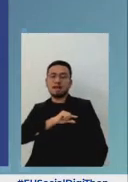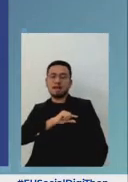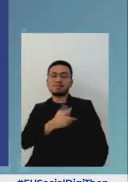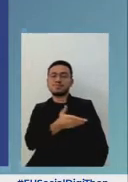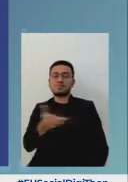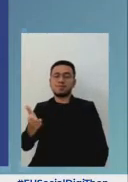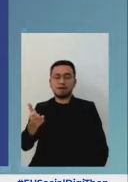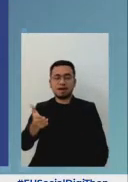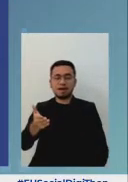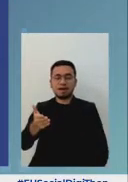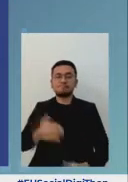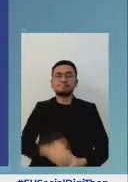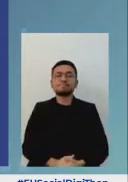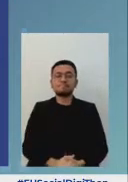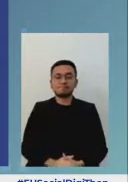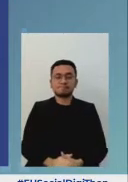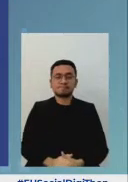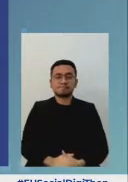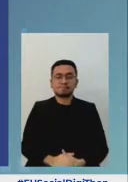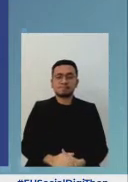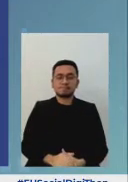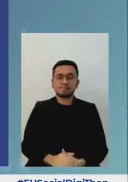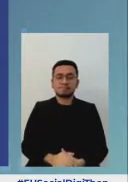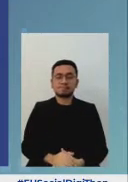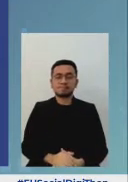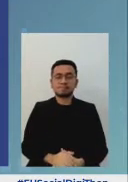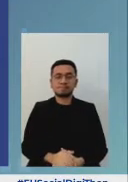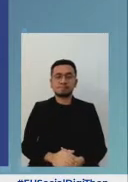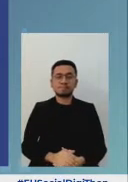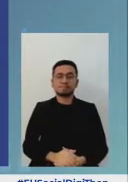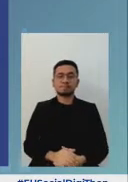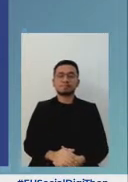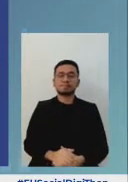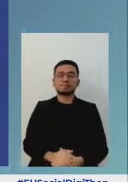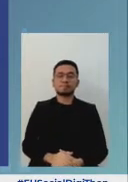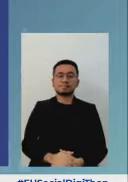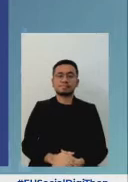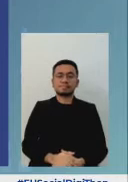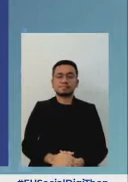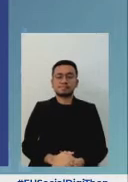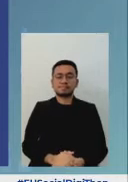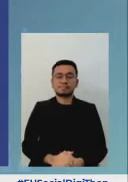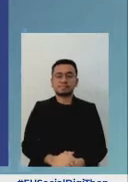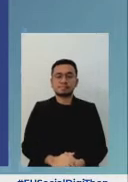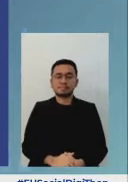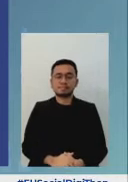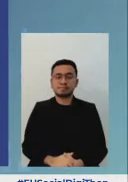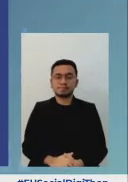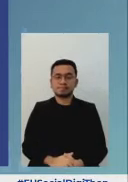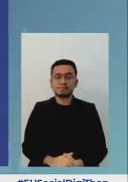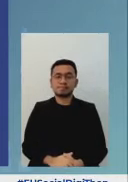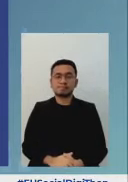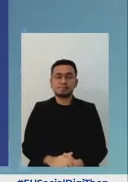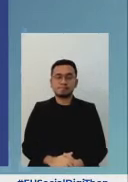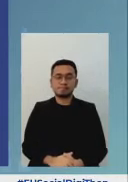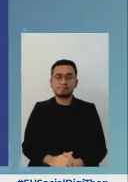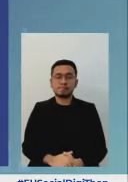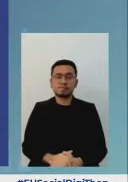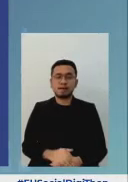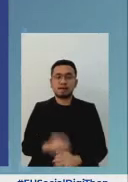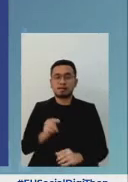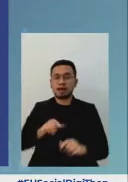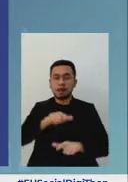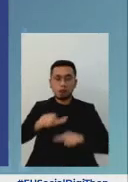Digiton 2021. Ini adalah tahun kedua Uni Eropa menyelenggarakan kompetisi